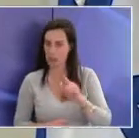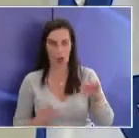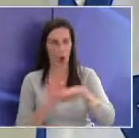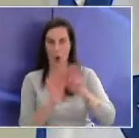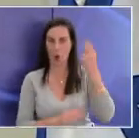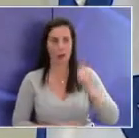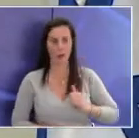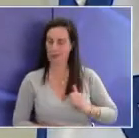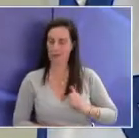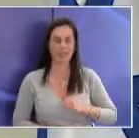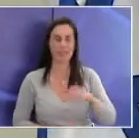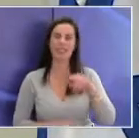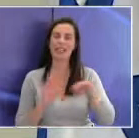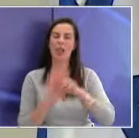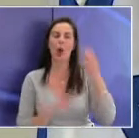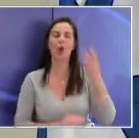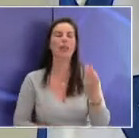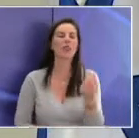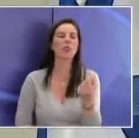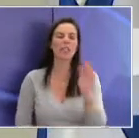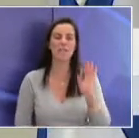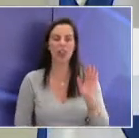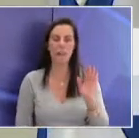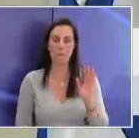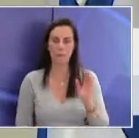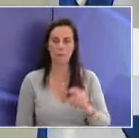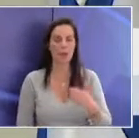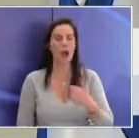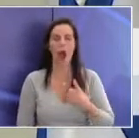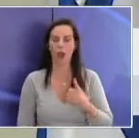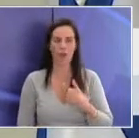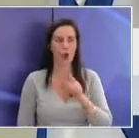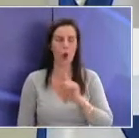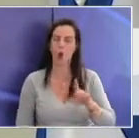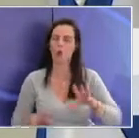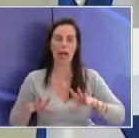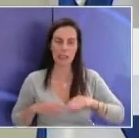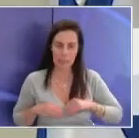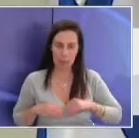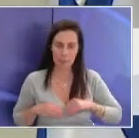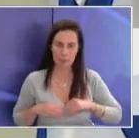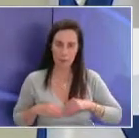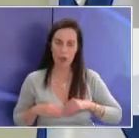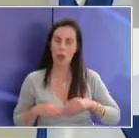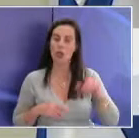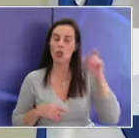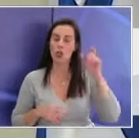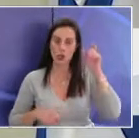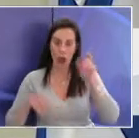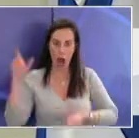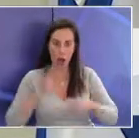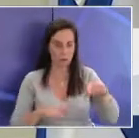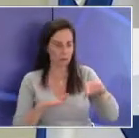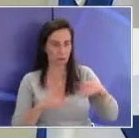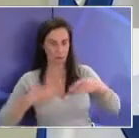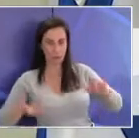גיוס. זה חוק גיוס כספים. אנחנו לא ניתן את ידינו לזה שמשתמטים יקבלו